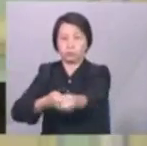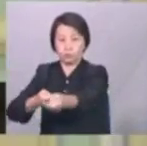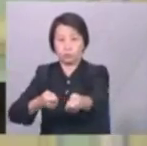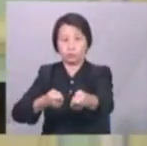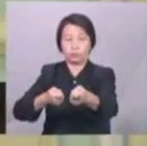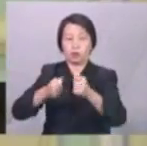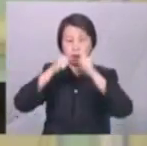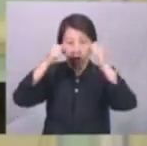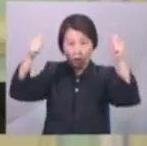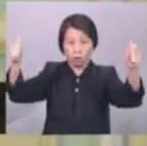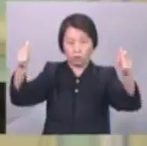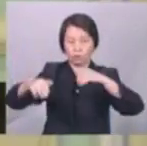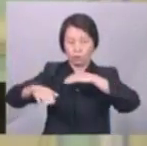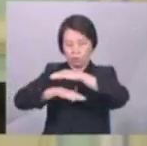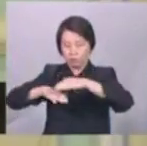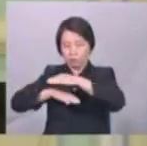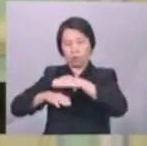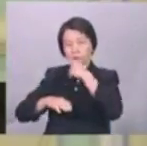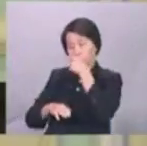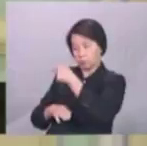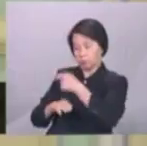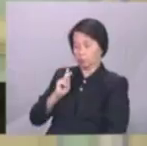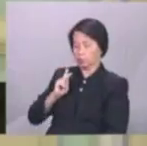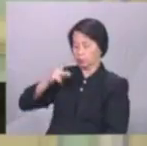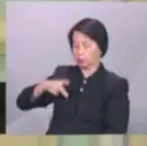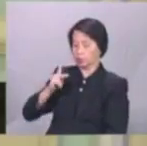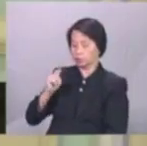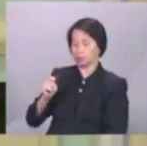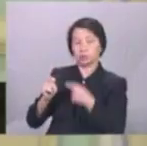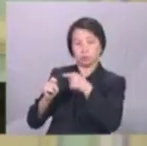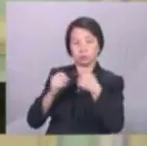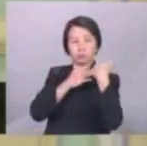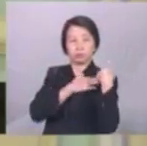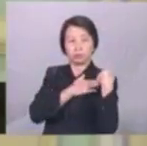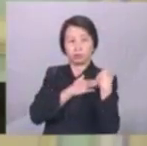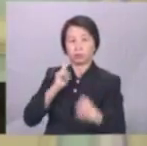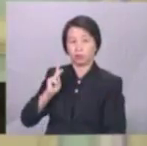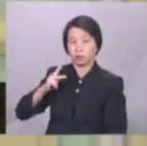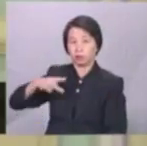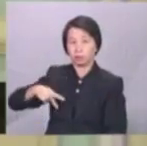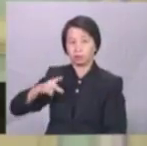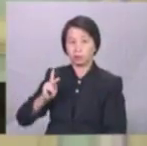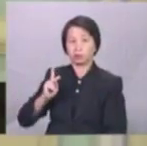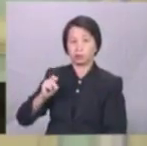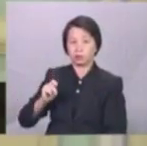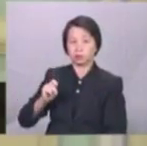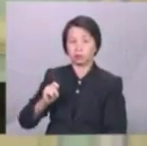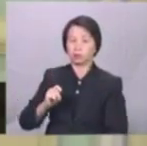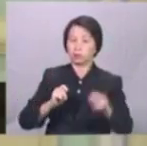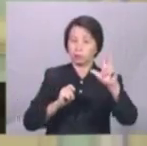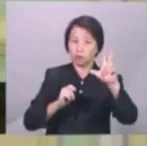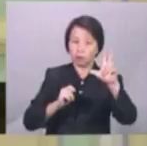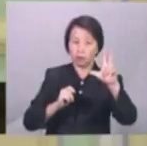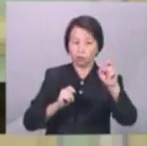di bawah KPKT ataupun Kementerian Perumahan dan Kerajaan Tempatan, sejak